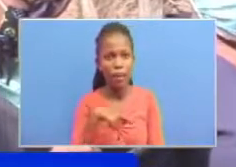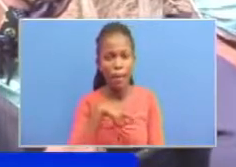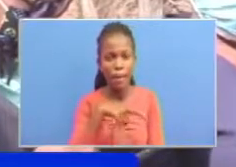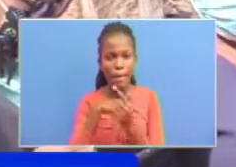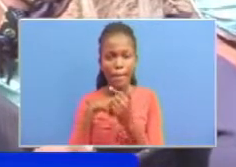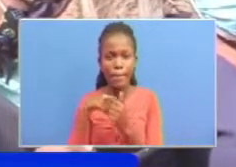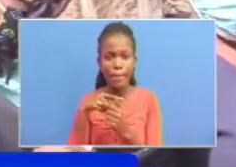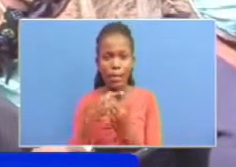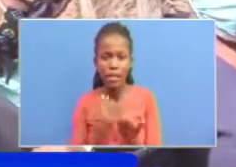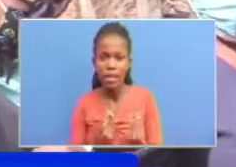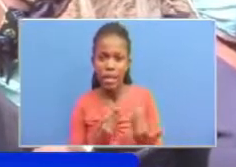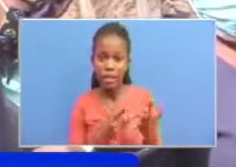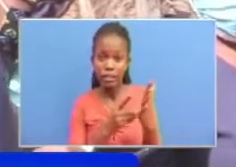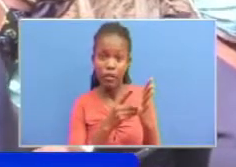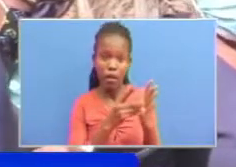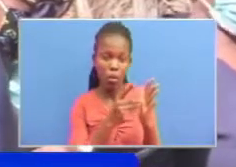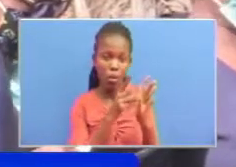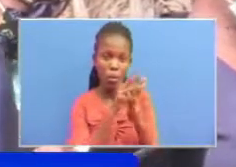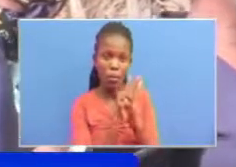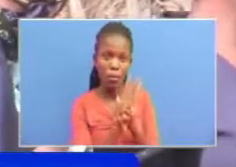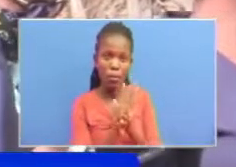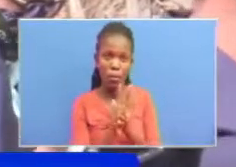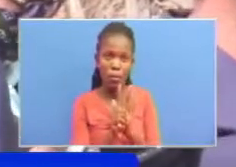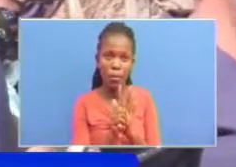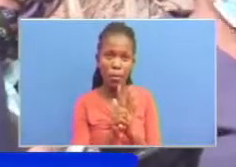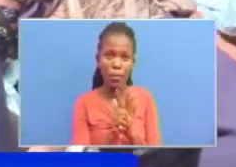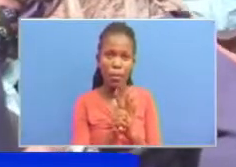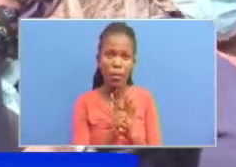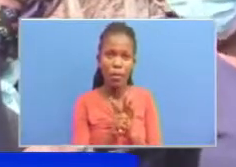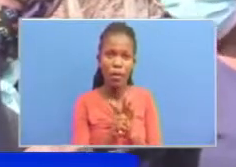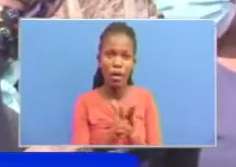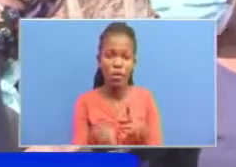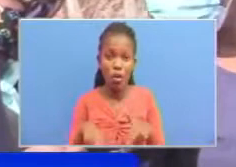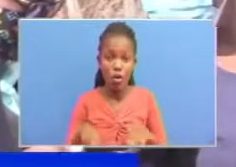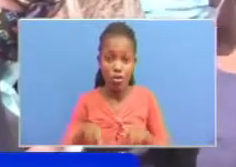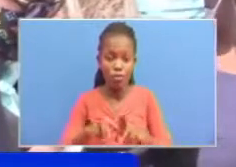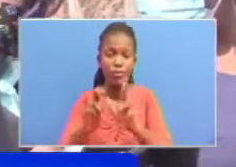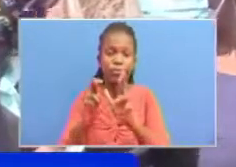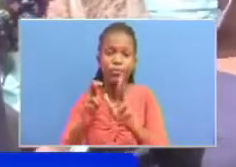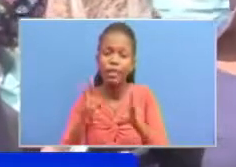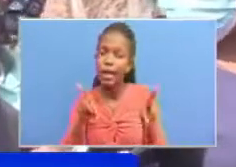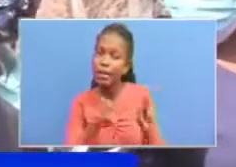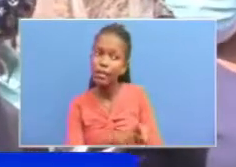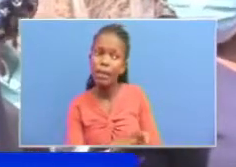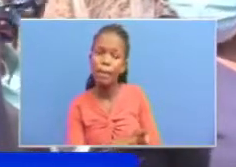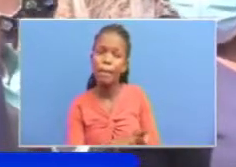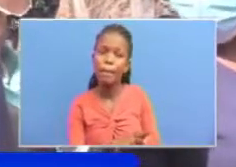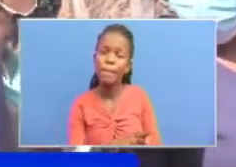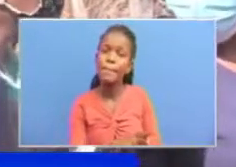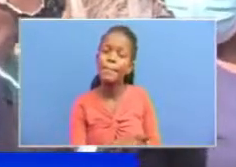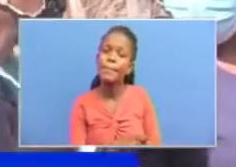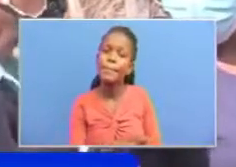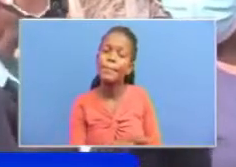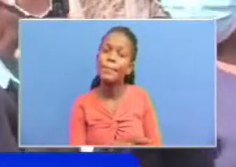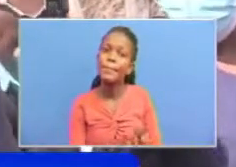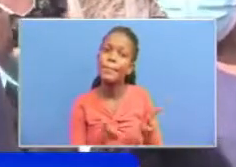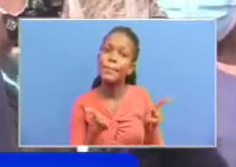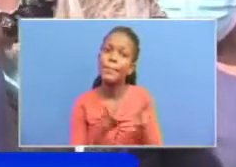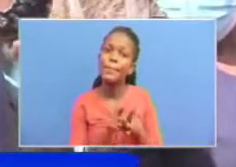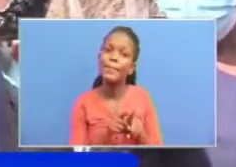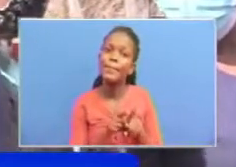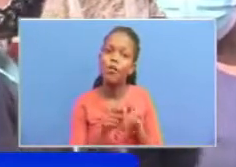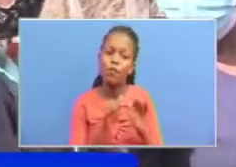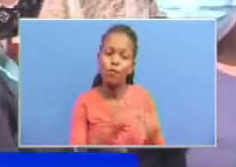kwa maundo ma maendeo zumbe za hizo zote utumia kwa malelo. Sio katoto mea kwa maunduma